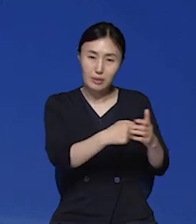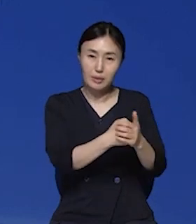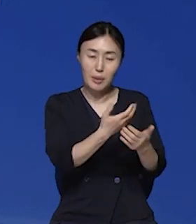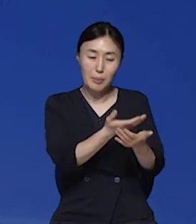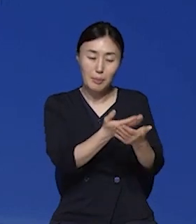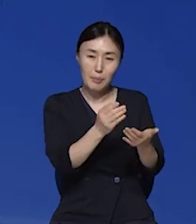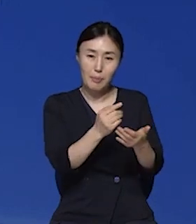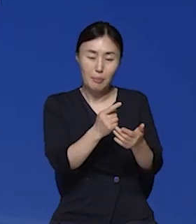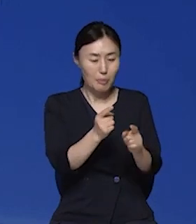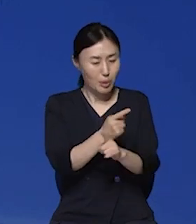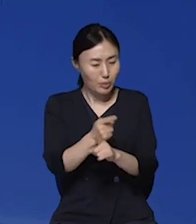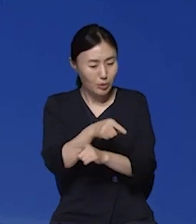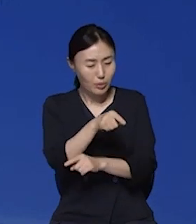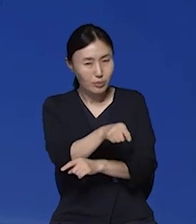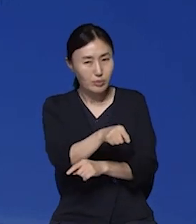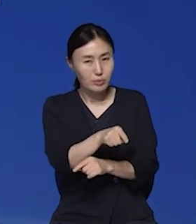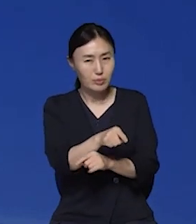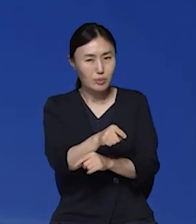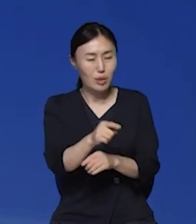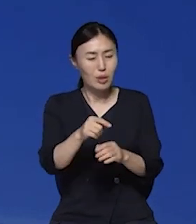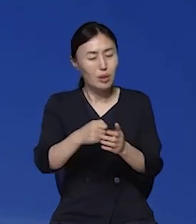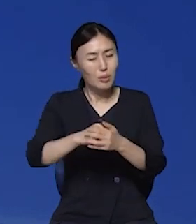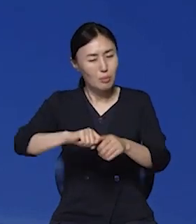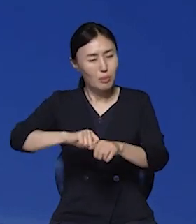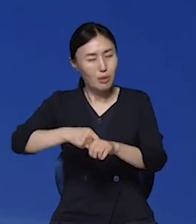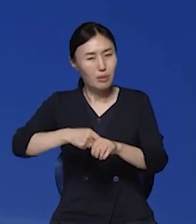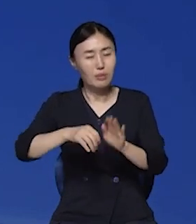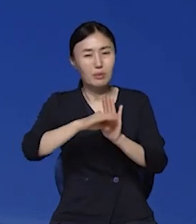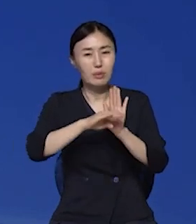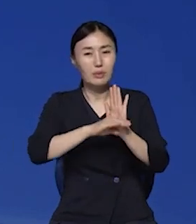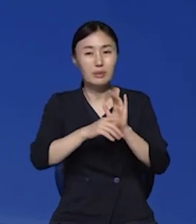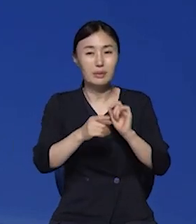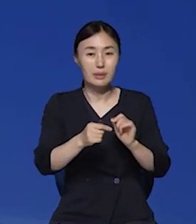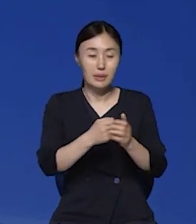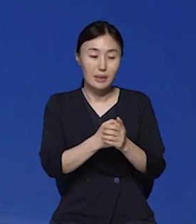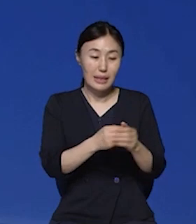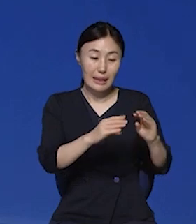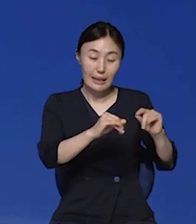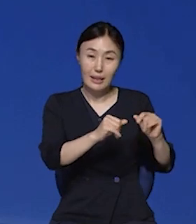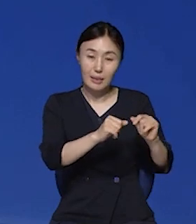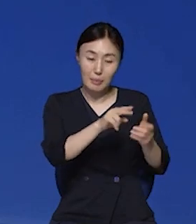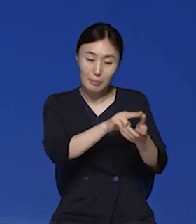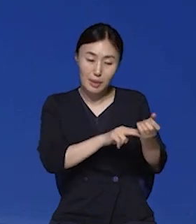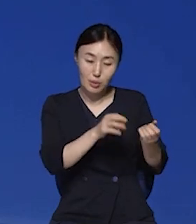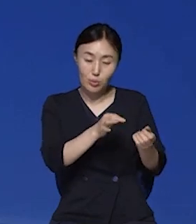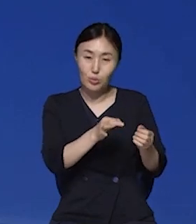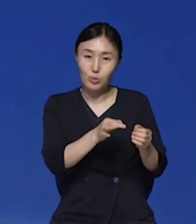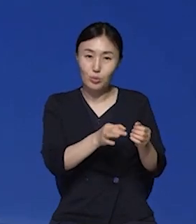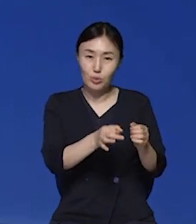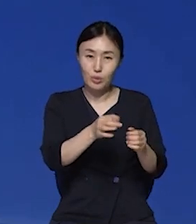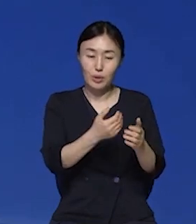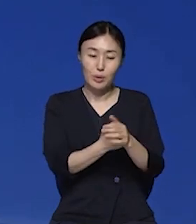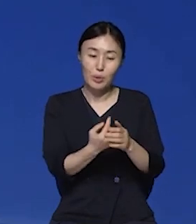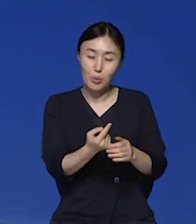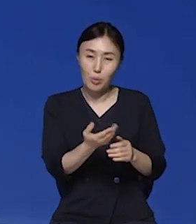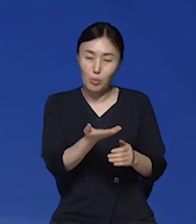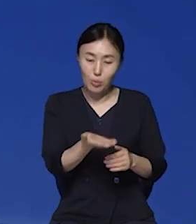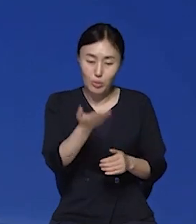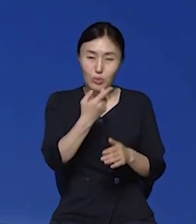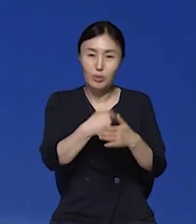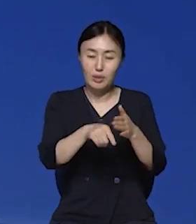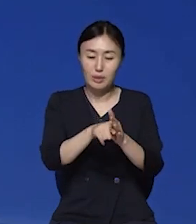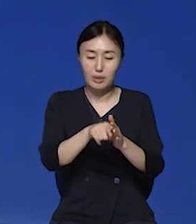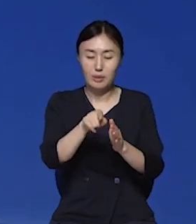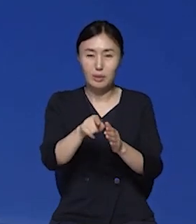바로 독소조항이라는 겁니다. 현재 공항부지의 매각 비용을 높이기 위해 형질 변경 등을 지자체에 강요하는